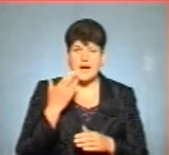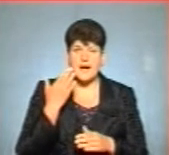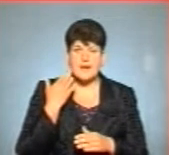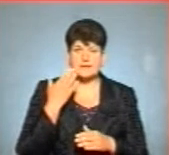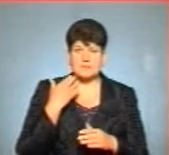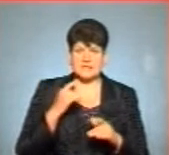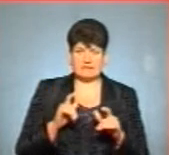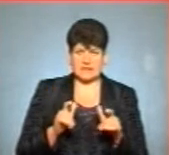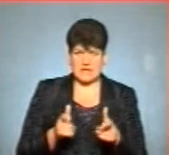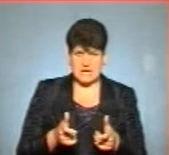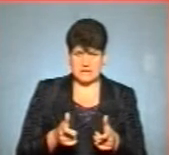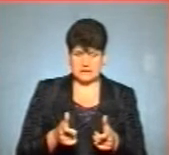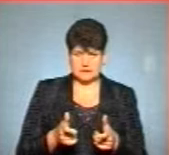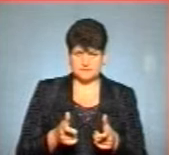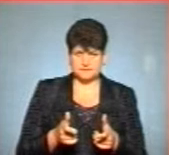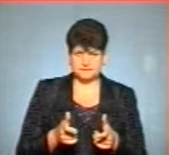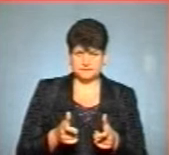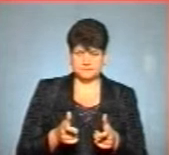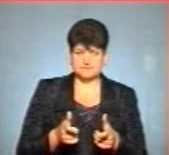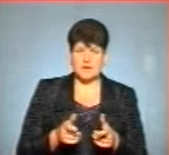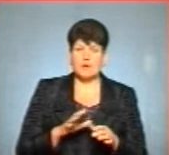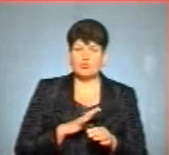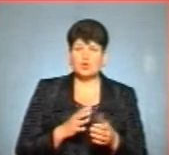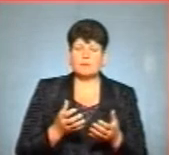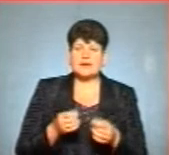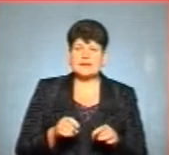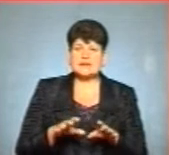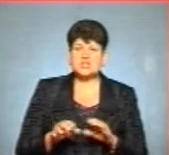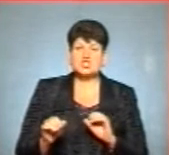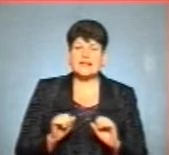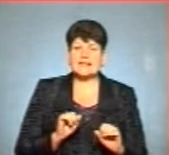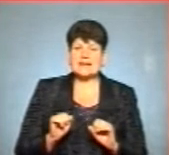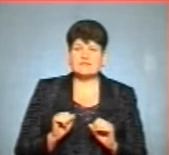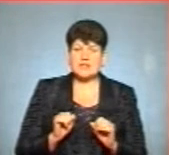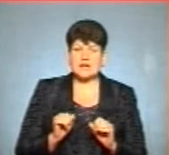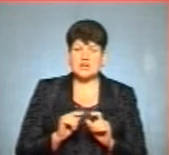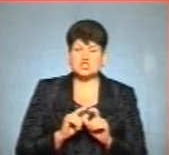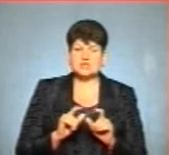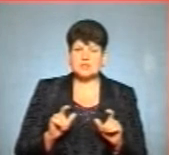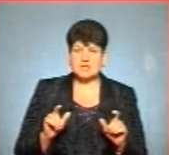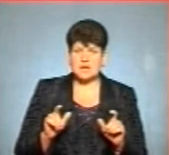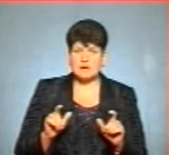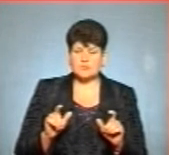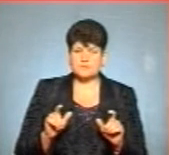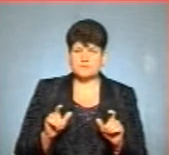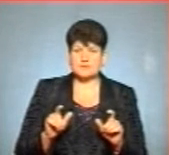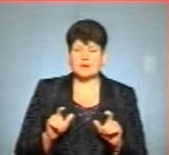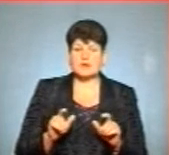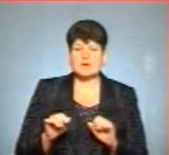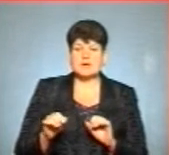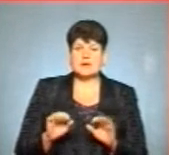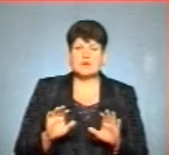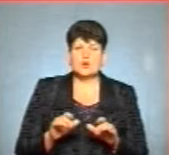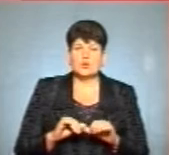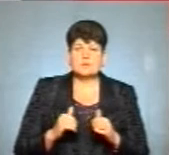карантин, було прийнято рішення керівника штабу по боротьбі з коронавірусом, а також комісії з